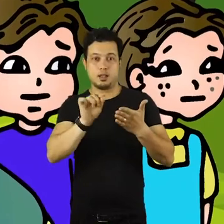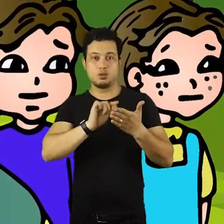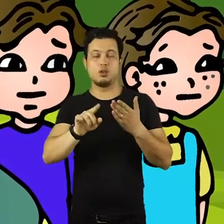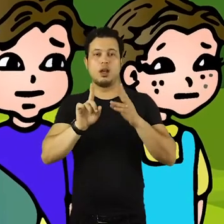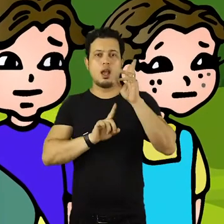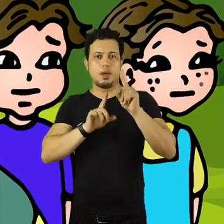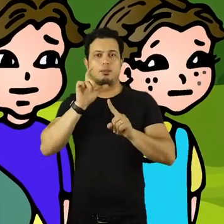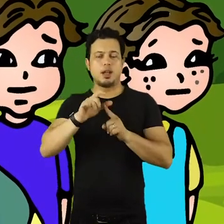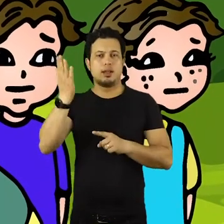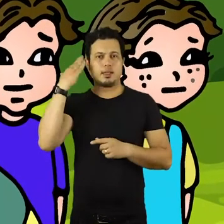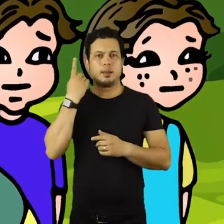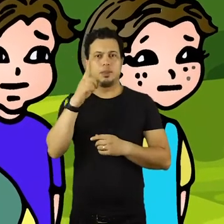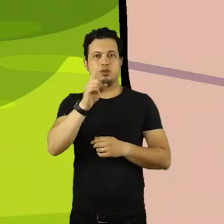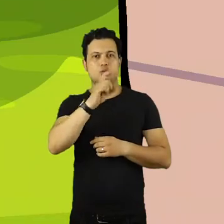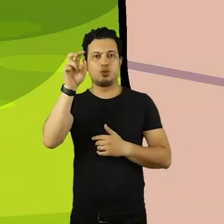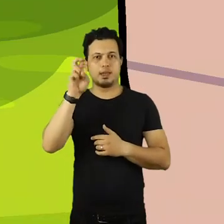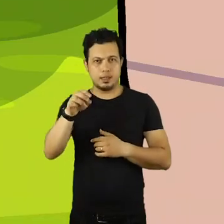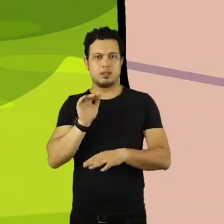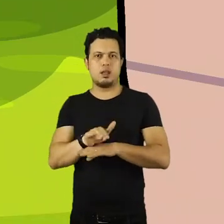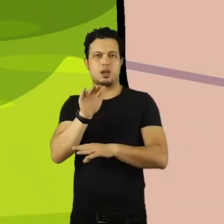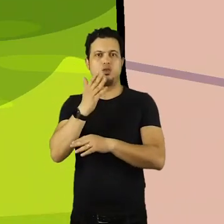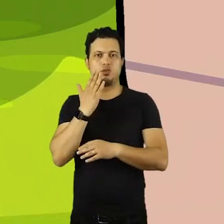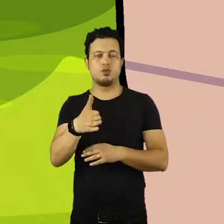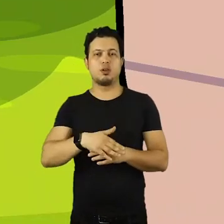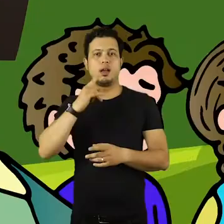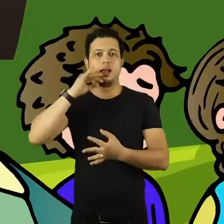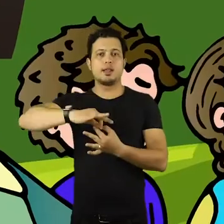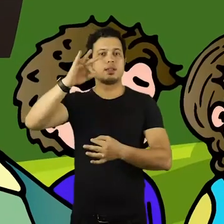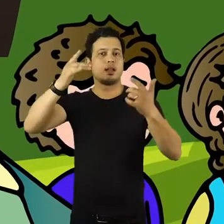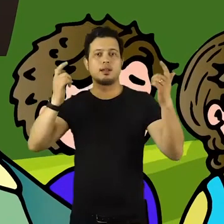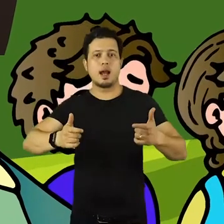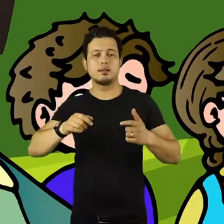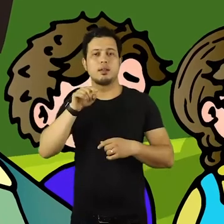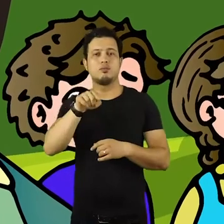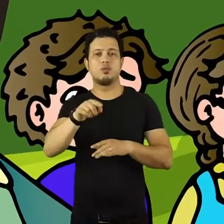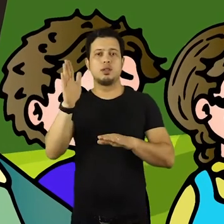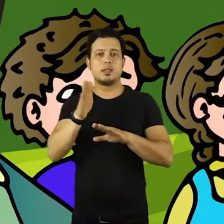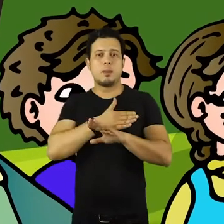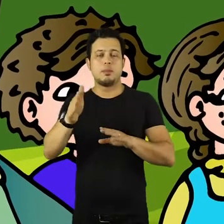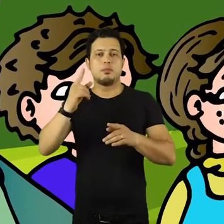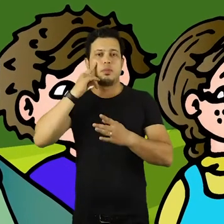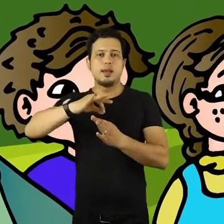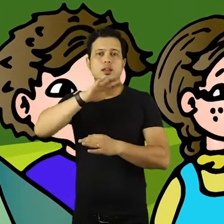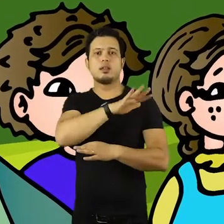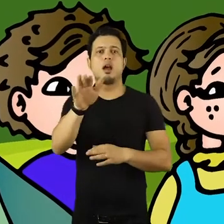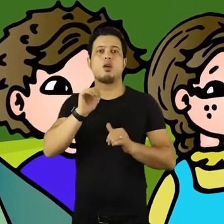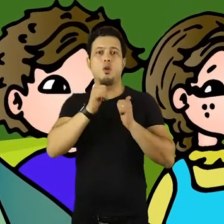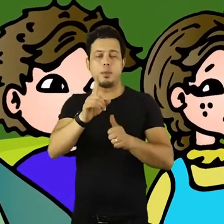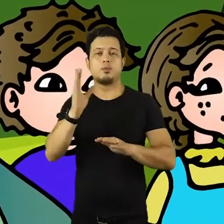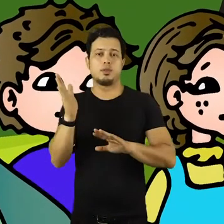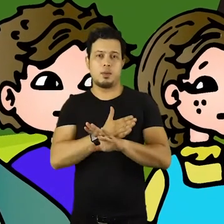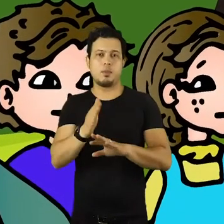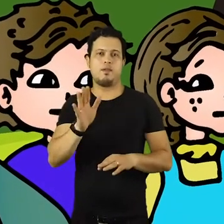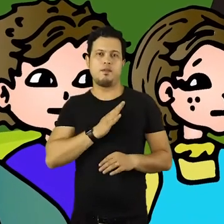İbrahim Çallı'nın yaşadığı dönem. O halde nerede bu insanlar? Bilmiyorum ama bir sebebi olmalı ortalıkta